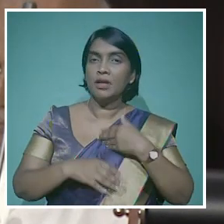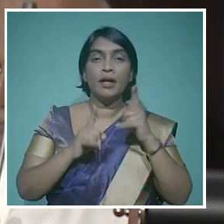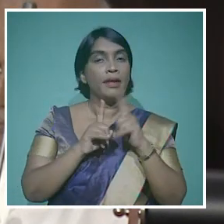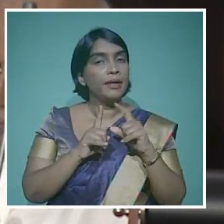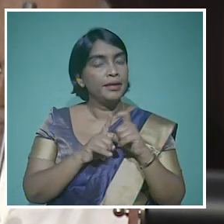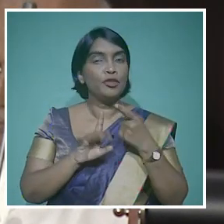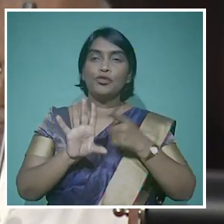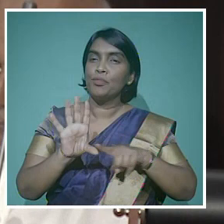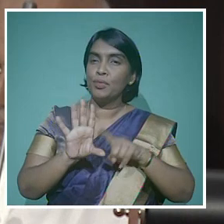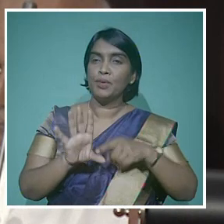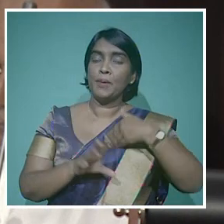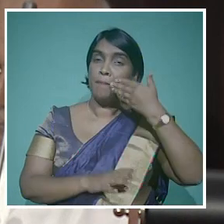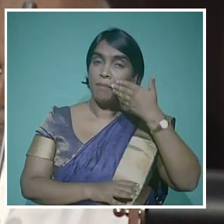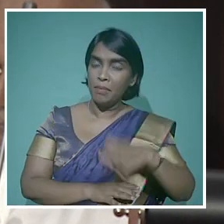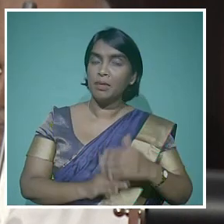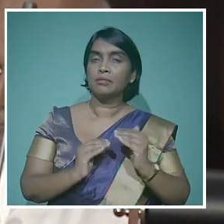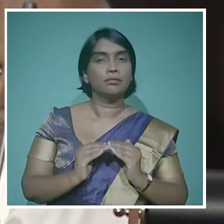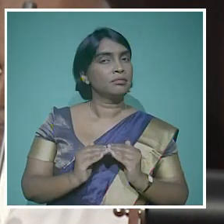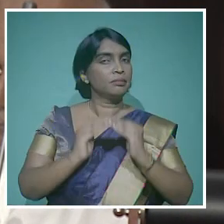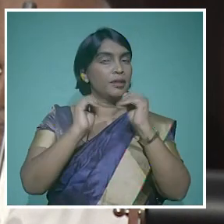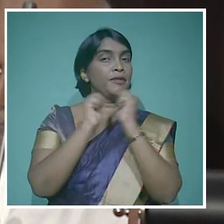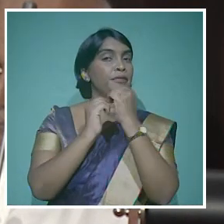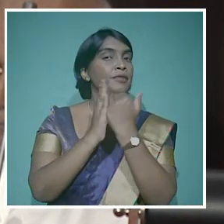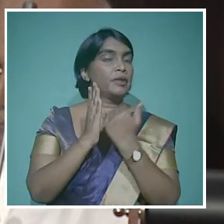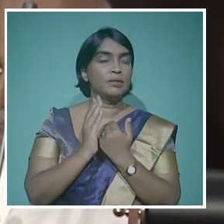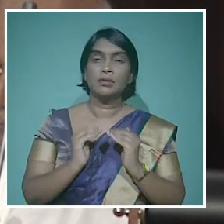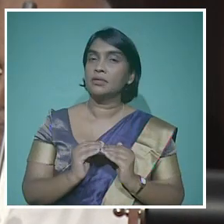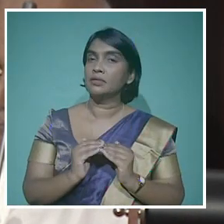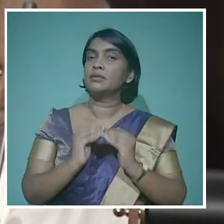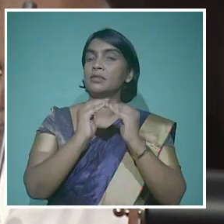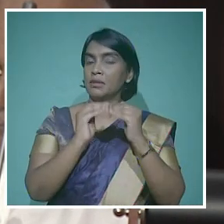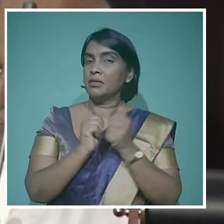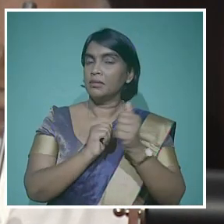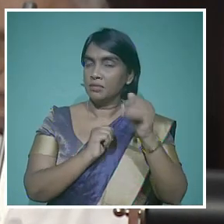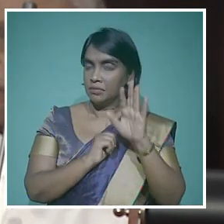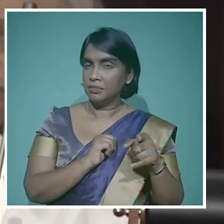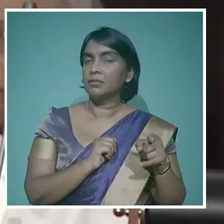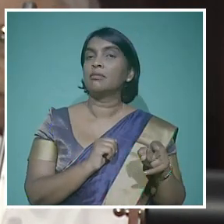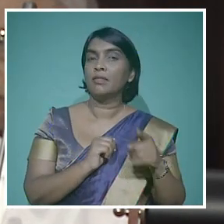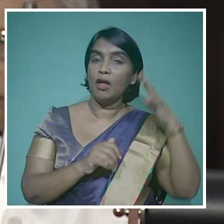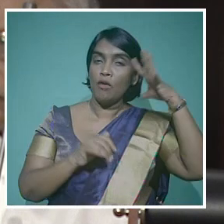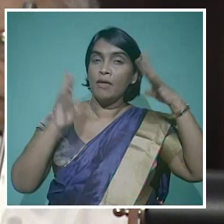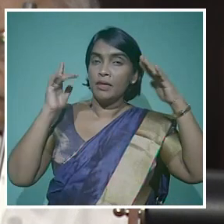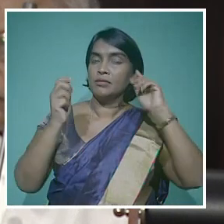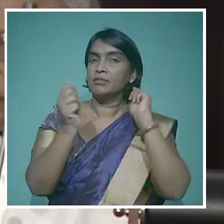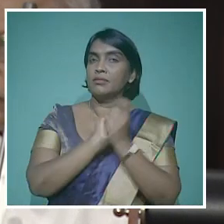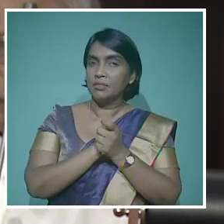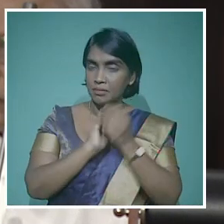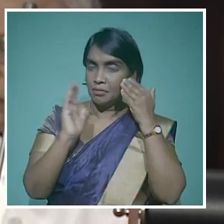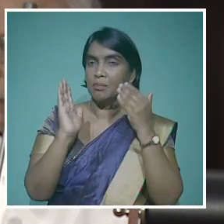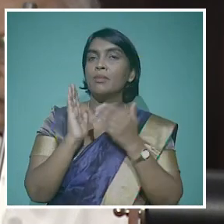අධ්‍යාපනයේ පුහුණුව හැකියාවන් ගොඩනැගීම වැඩසටහන් සංවර්ධනය කිරීම සඳහා දේශගුණික විපර්යාසය